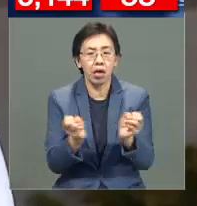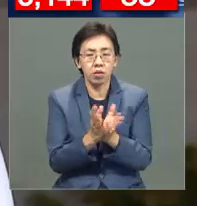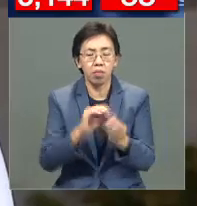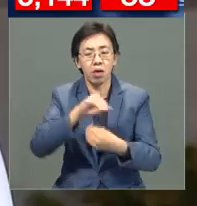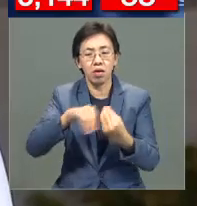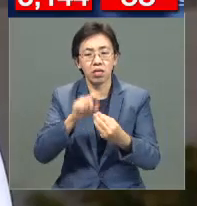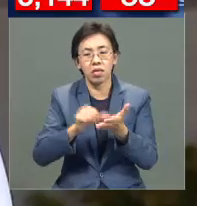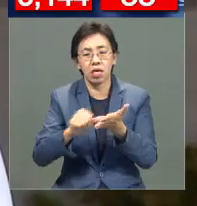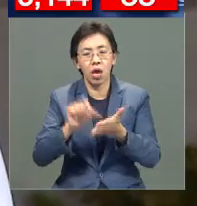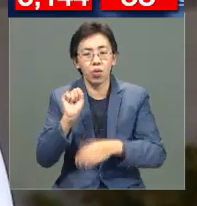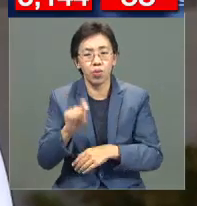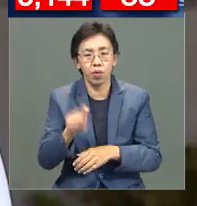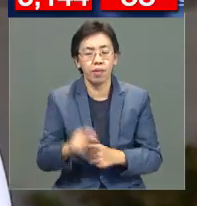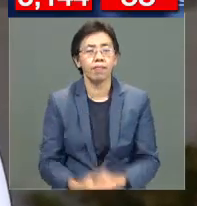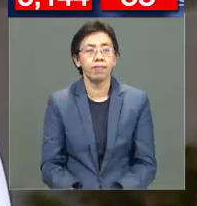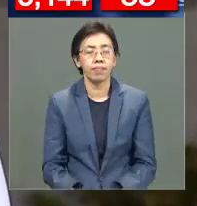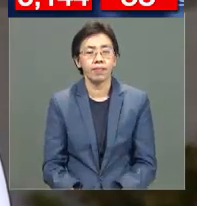างเร่งด่วน